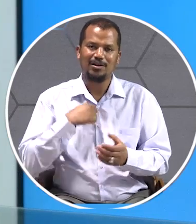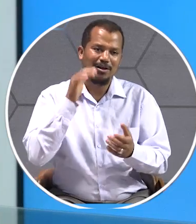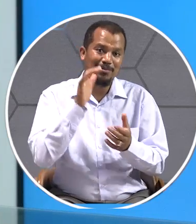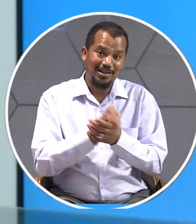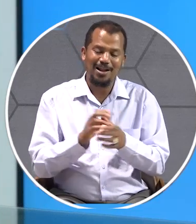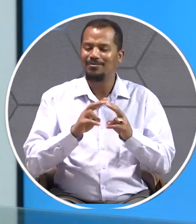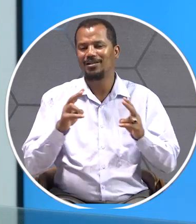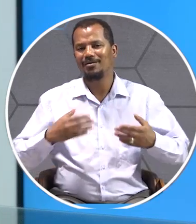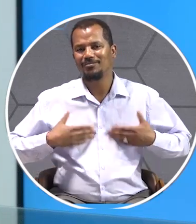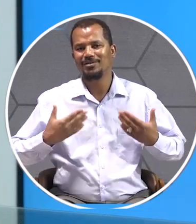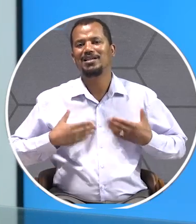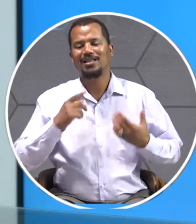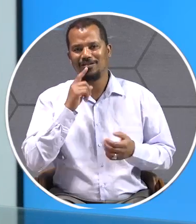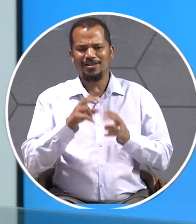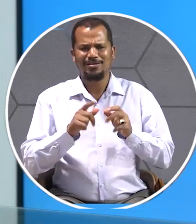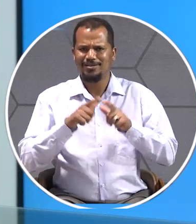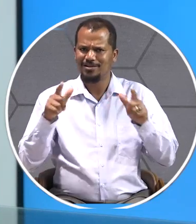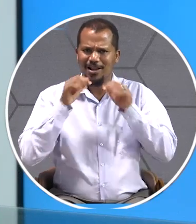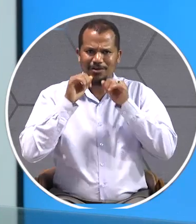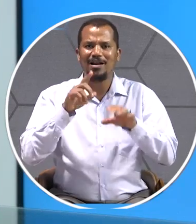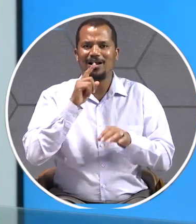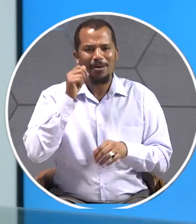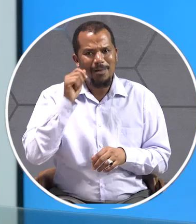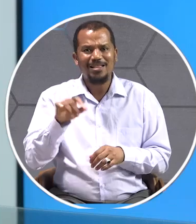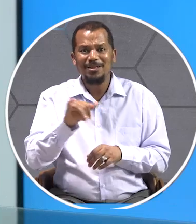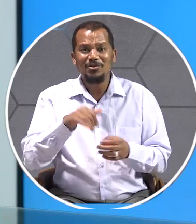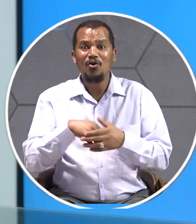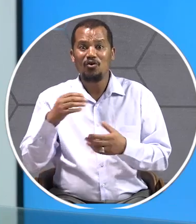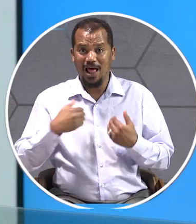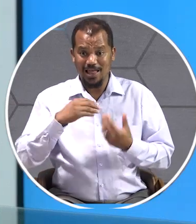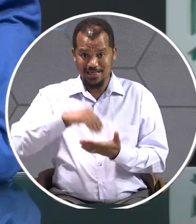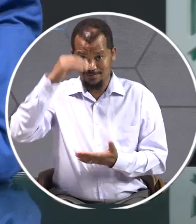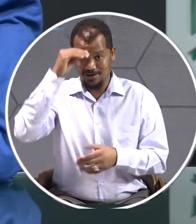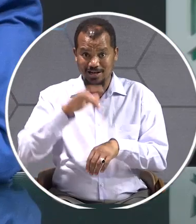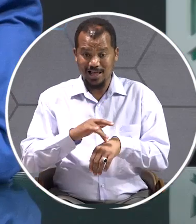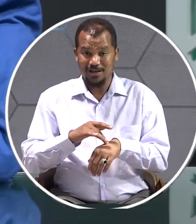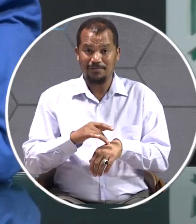በትዳሬ በጣም ደስተኛ ነኝ። ትልቅ በረከት ነው። ባንተ ይወጣ አለ እንደው ትምህርት ላይ